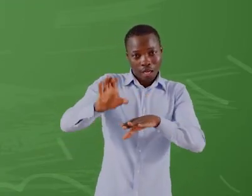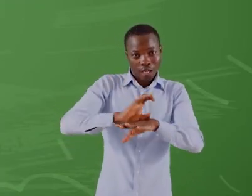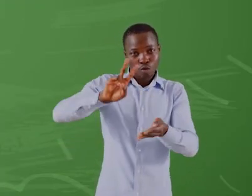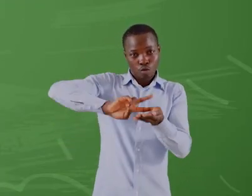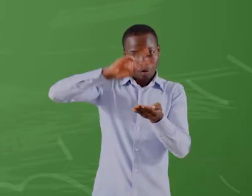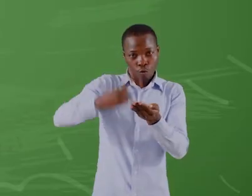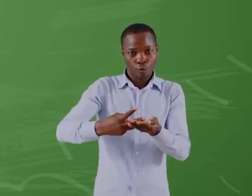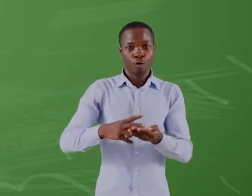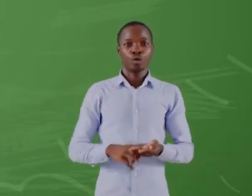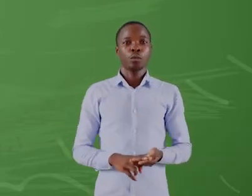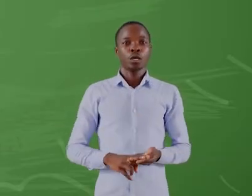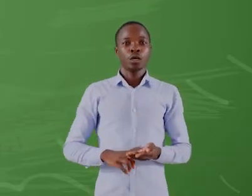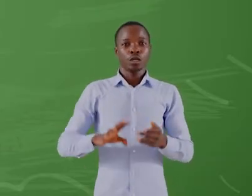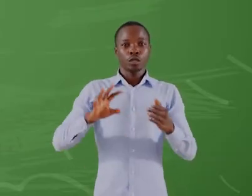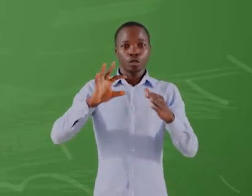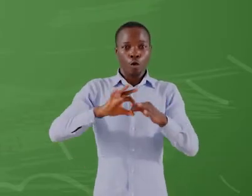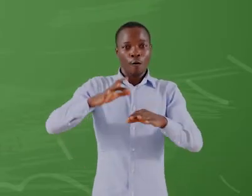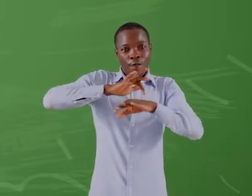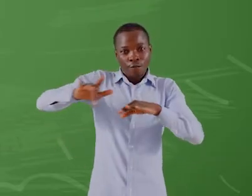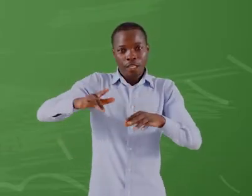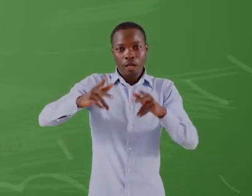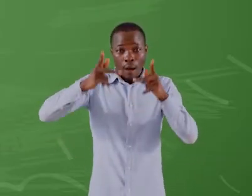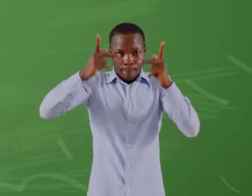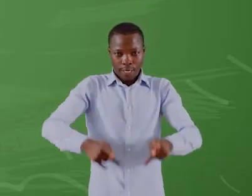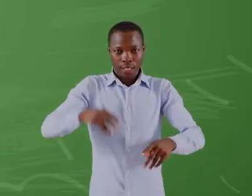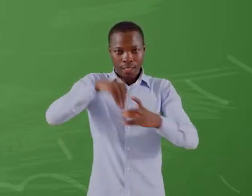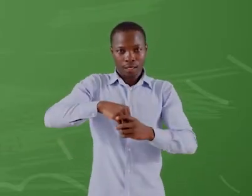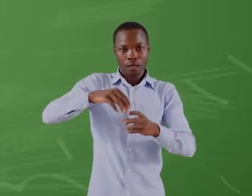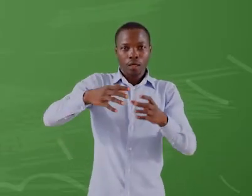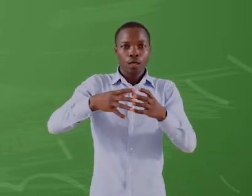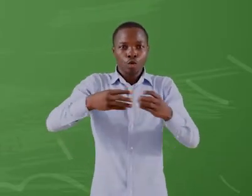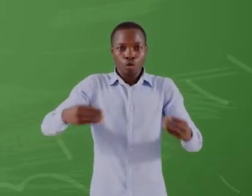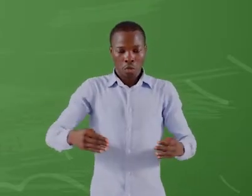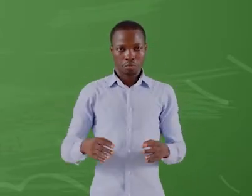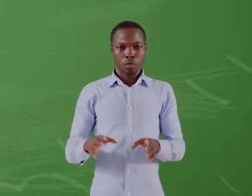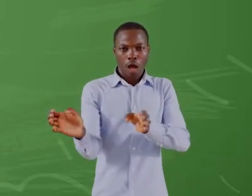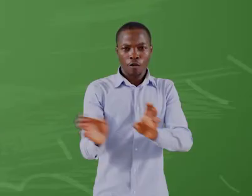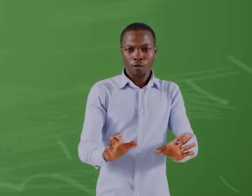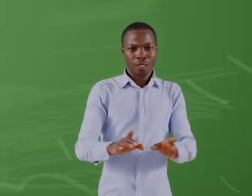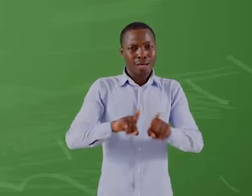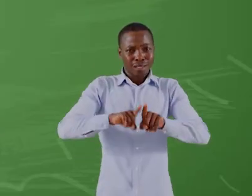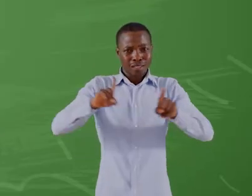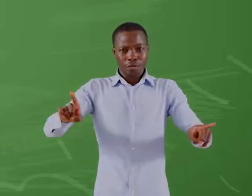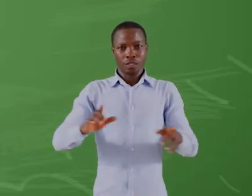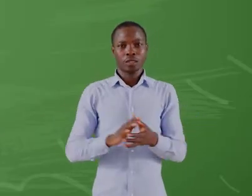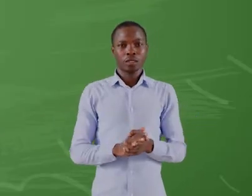volume de vide présent dans le sol en faisant la différence